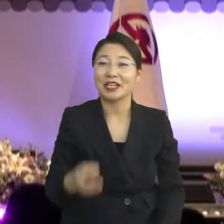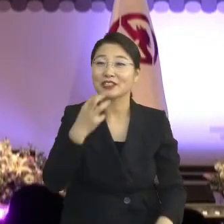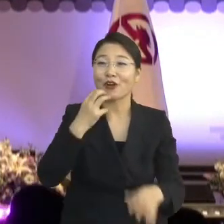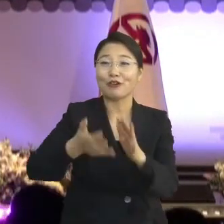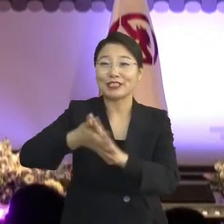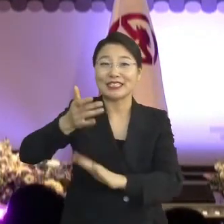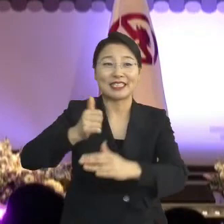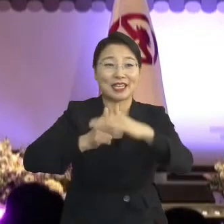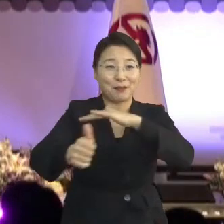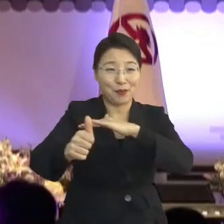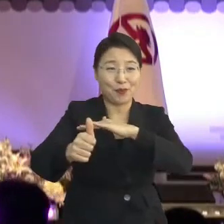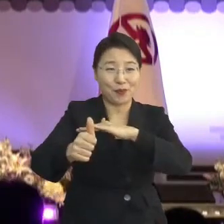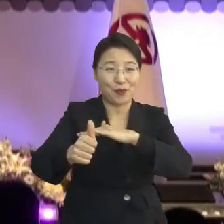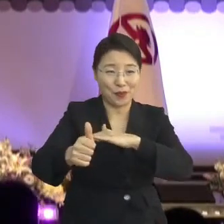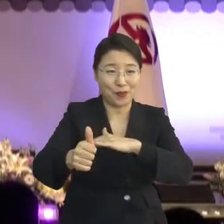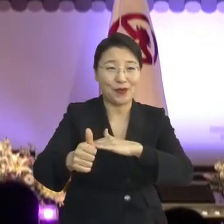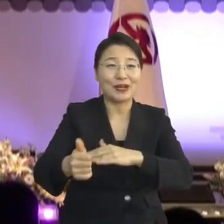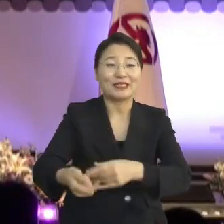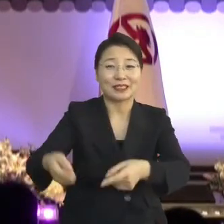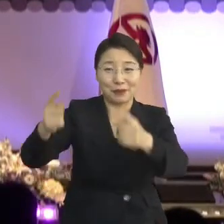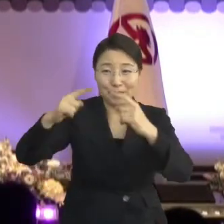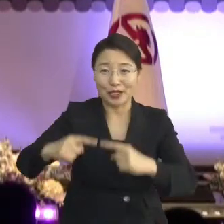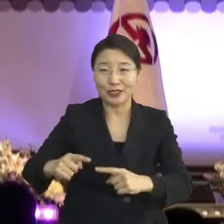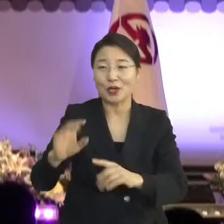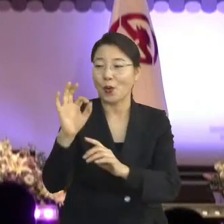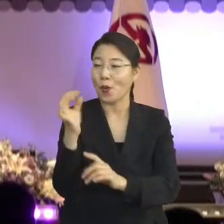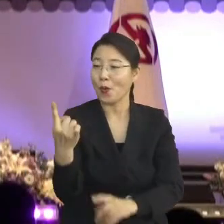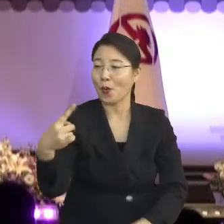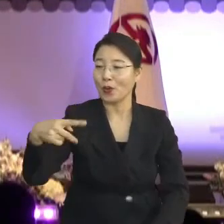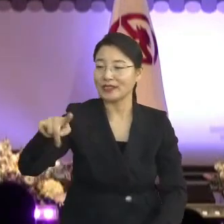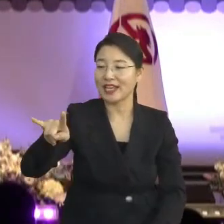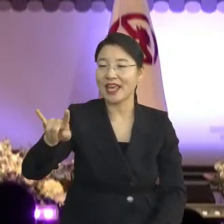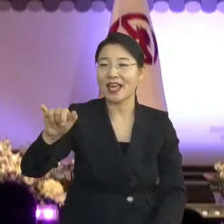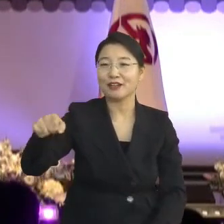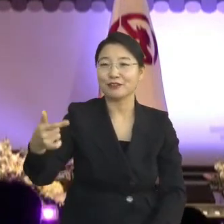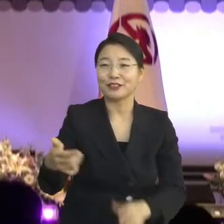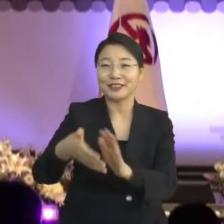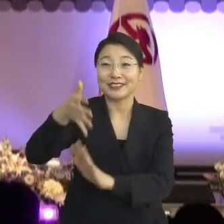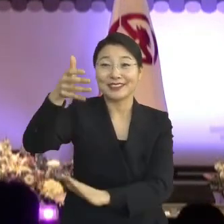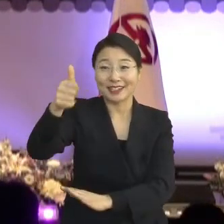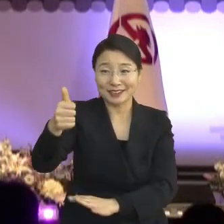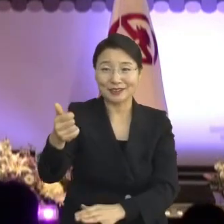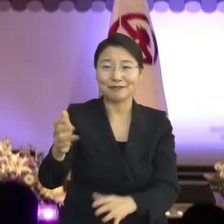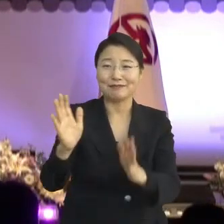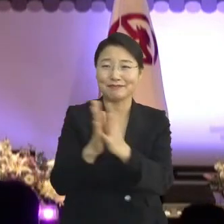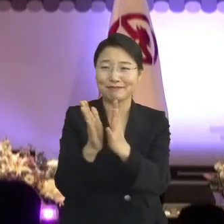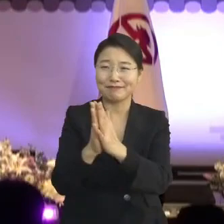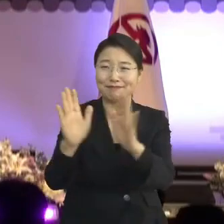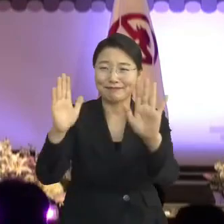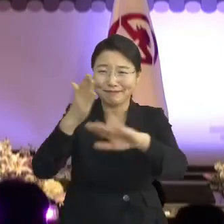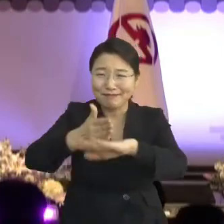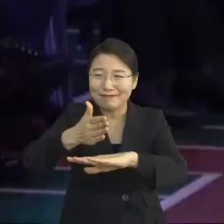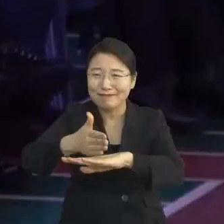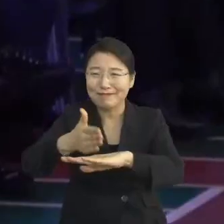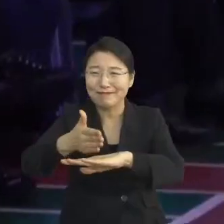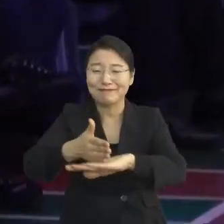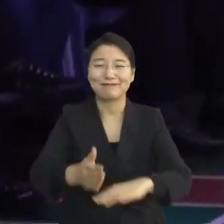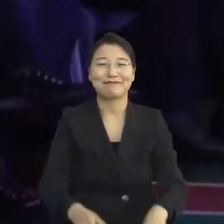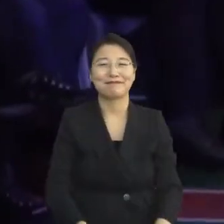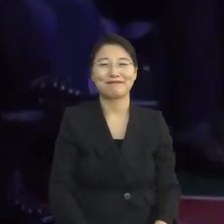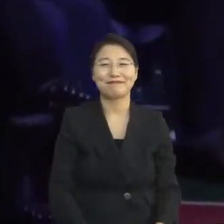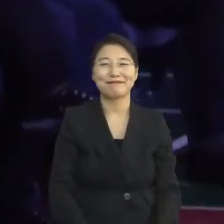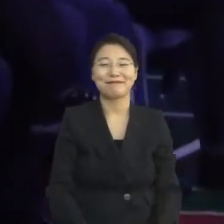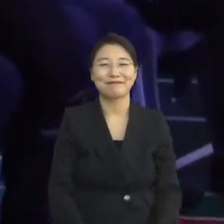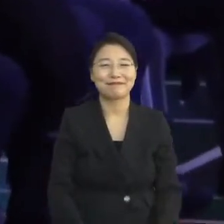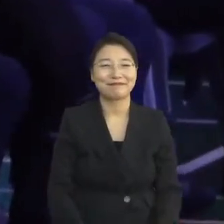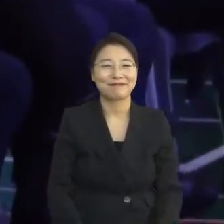서울시를 대표하여 이 자리에 참석해 주신 오세훈 시장님께 박수 한번 부탁드리겠습니다. 고맙습니다, 시장님.